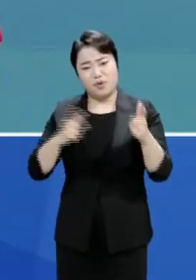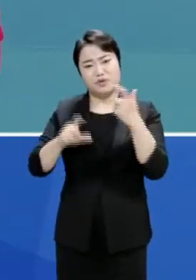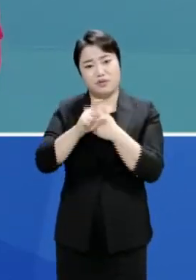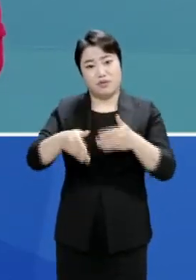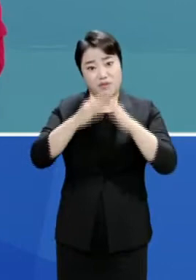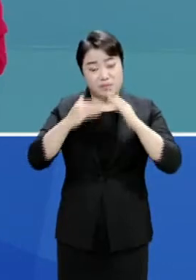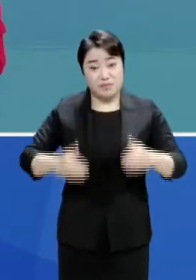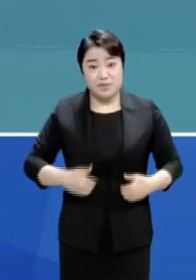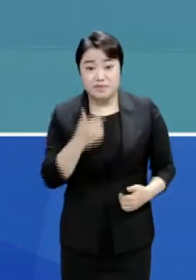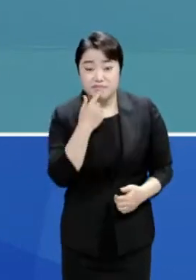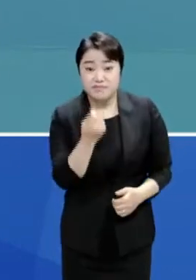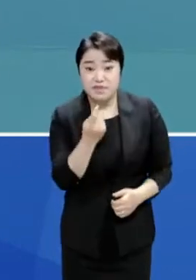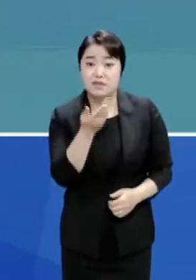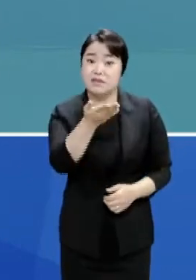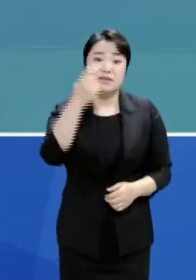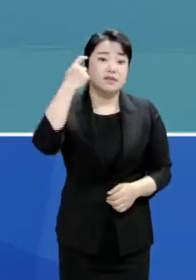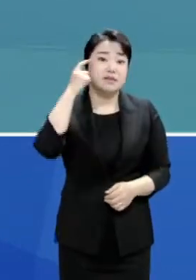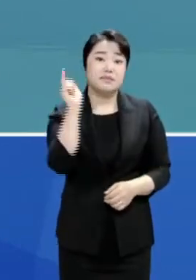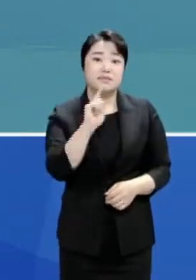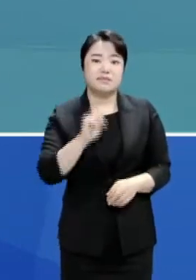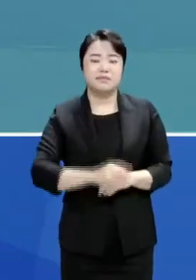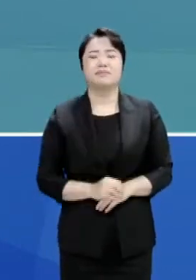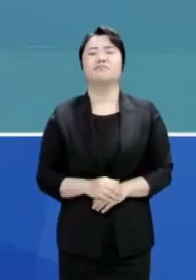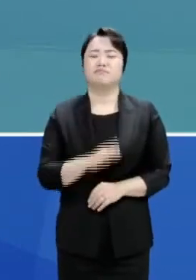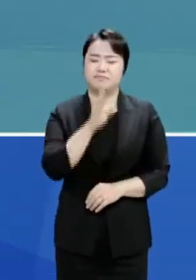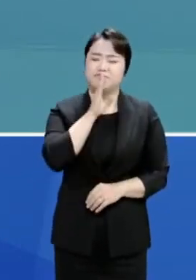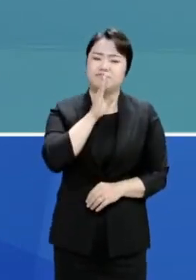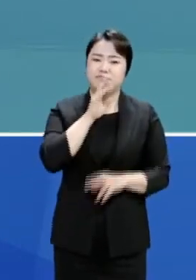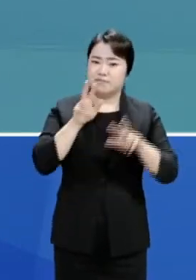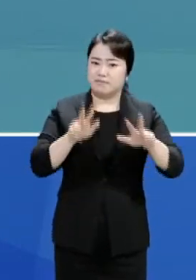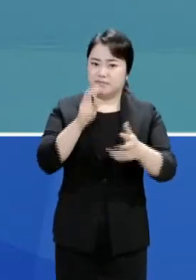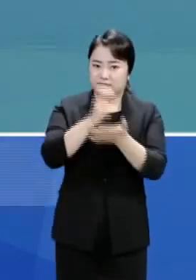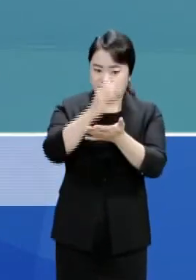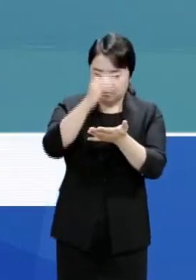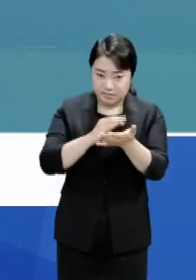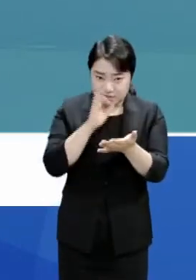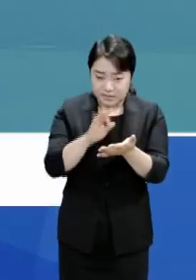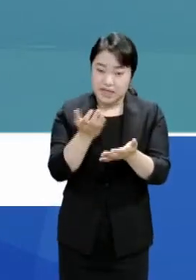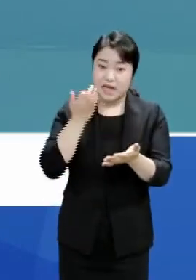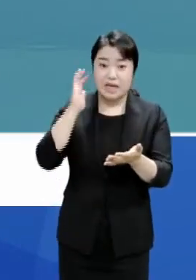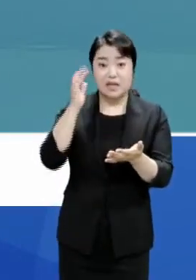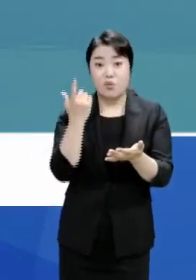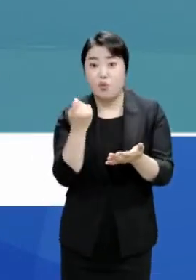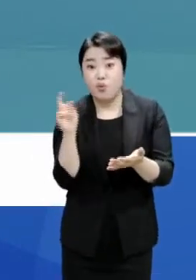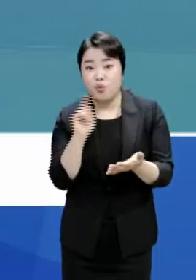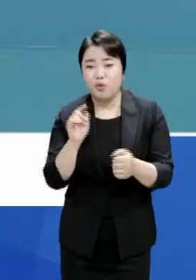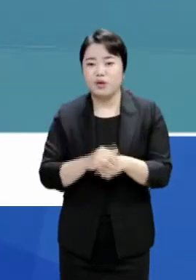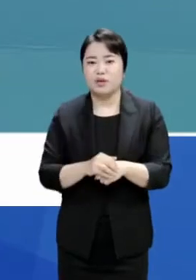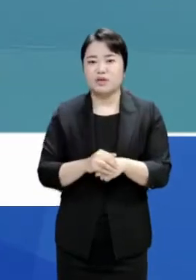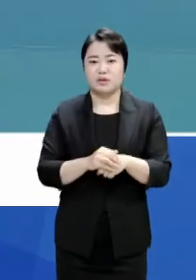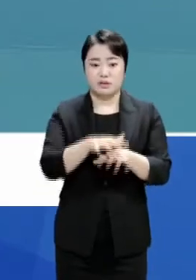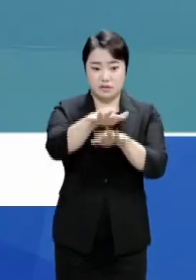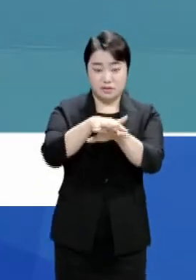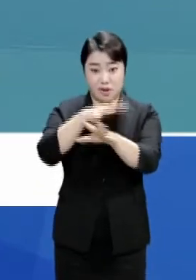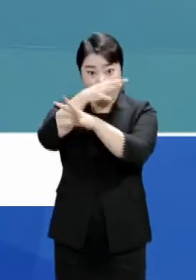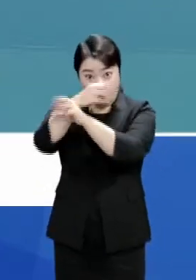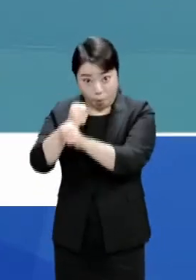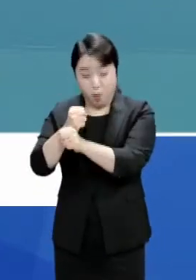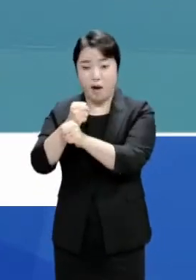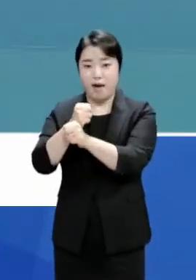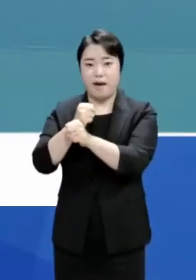것 같은데 어떻게 보십니까? 맞습니다. 그래서 이번 이 법안이 아까 말씀드린 것처럼 용역 업체가 이게 교체될